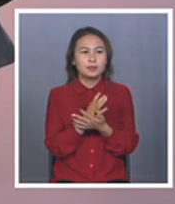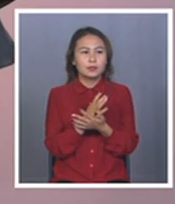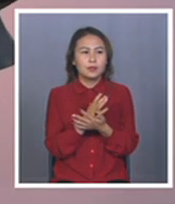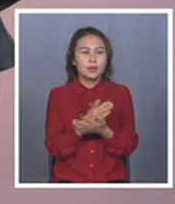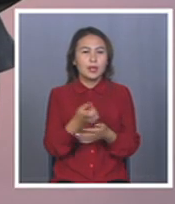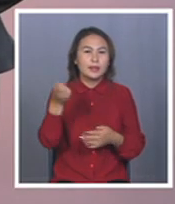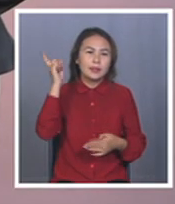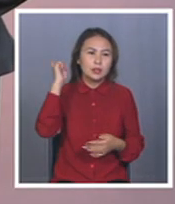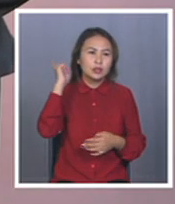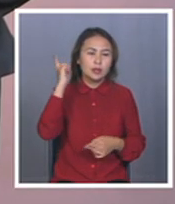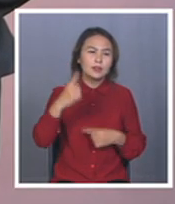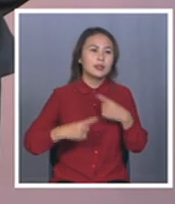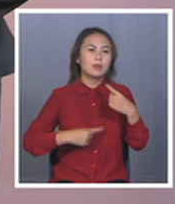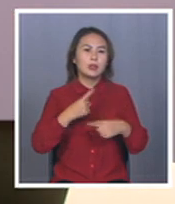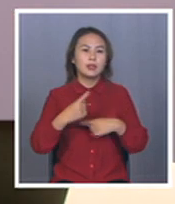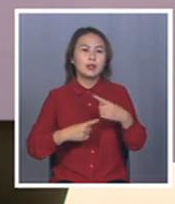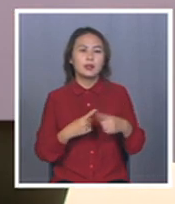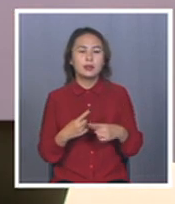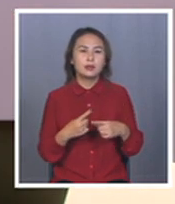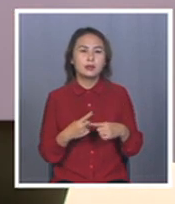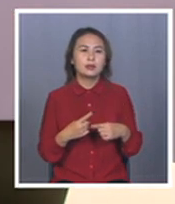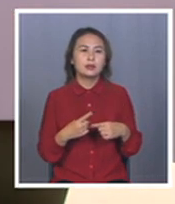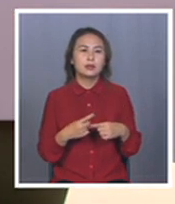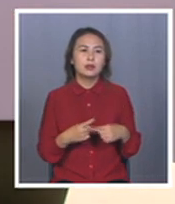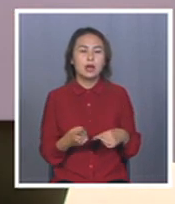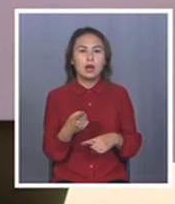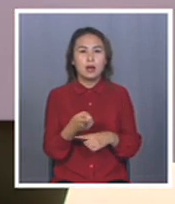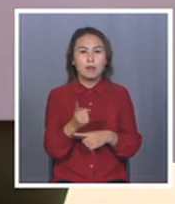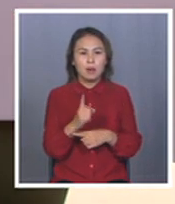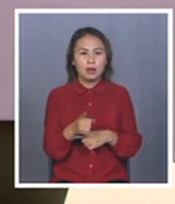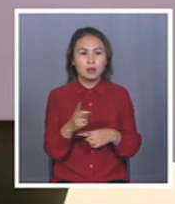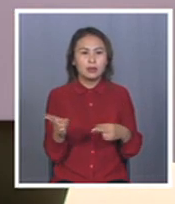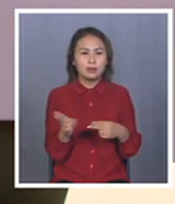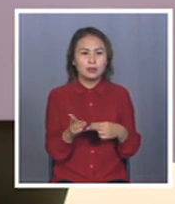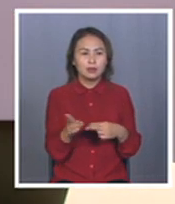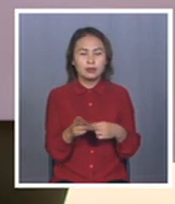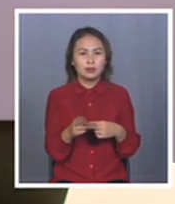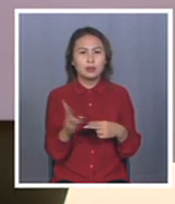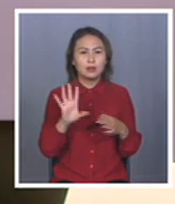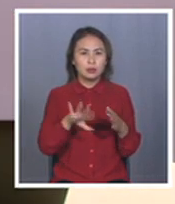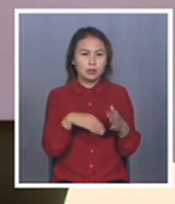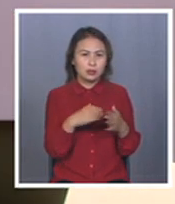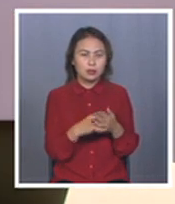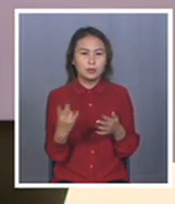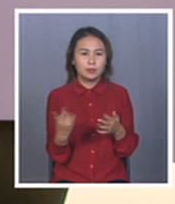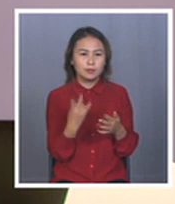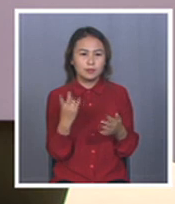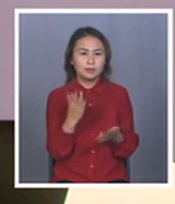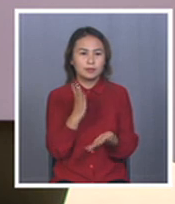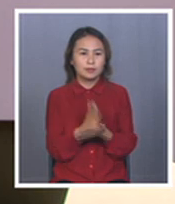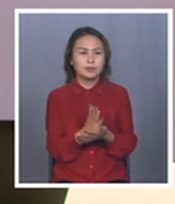Ежелгі заманнан келе жатқан балық шаруашылығы әлі күнге дейін жалғасын